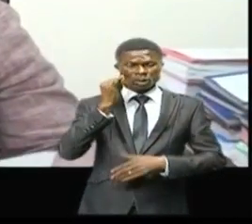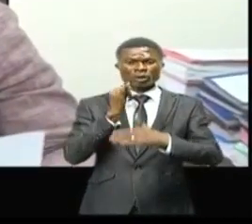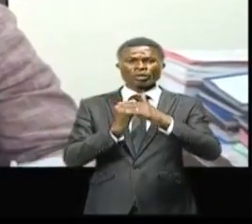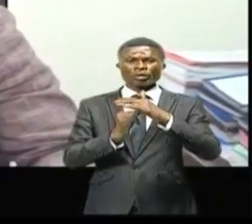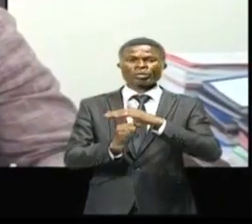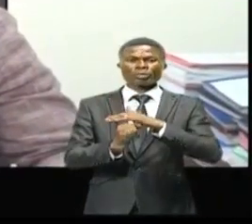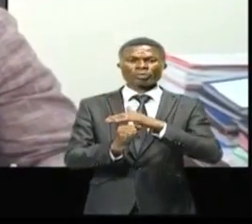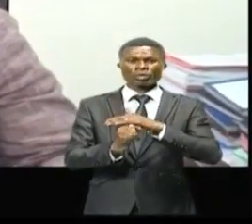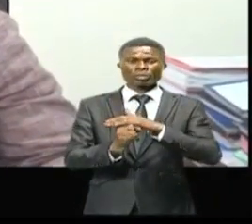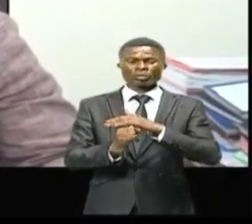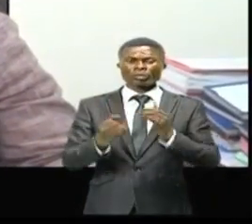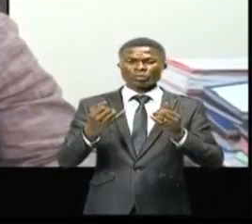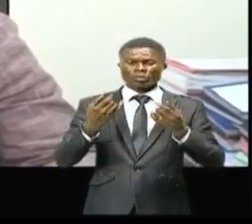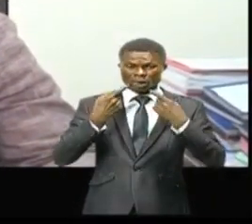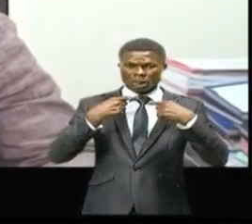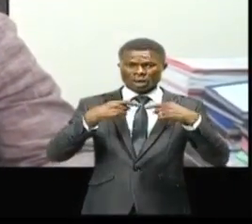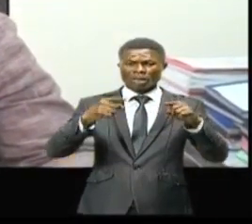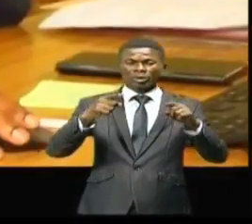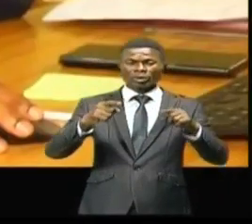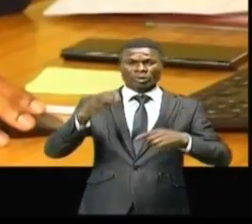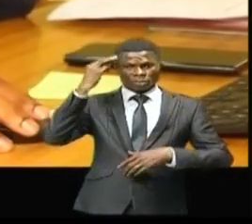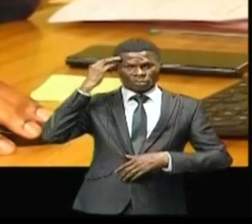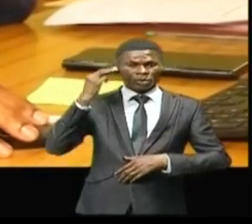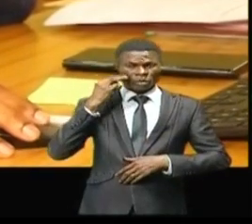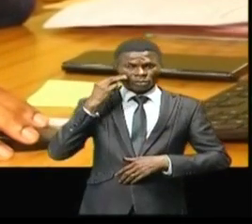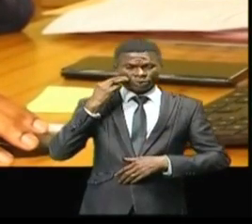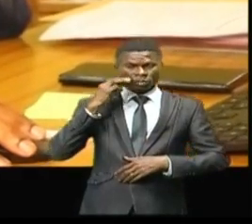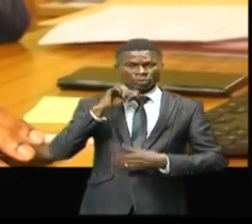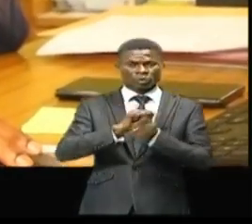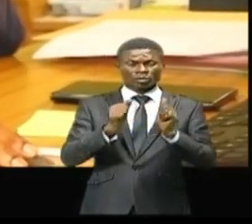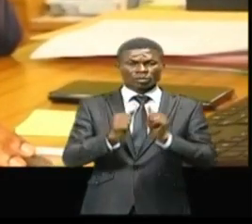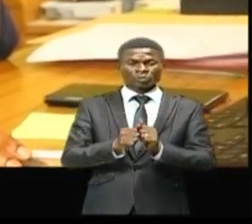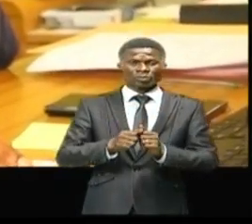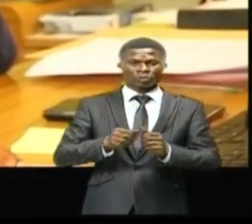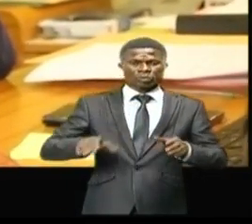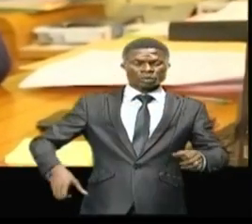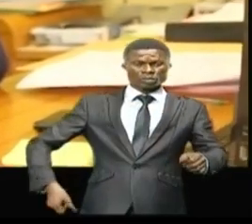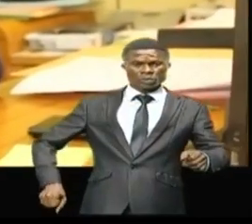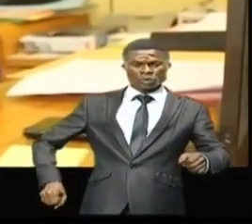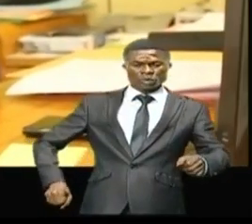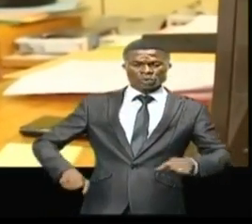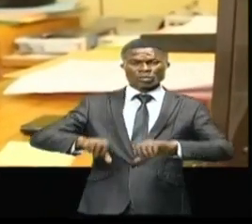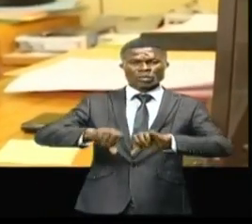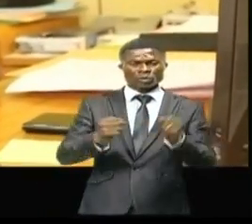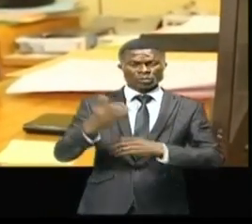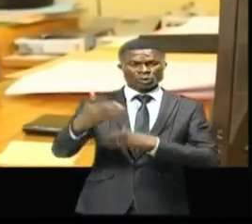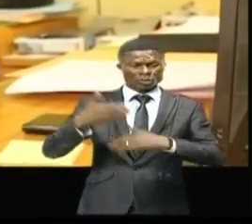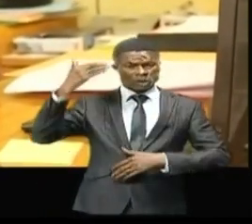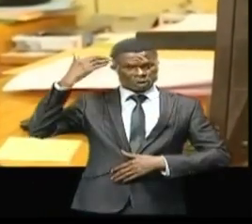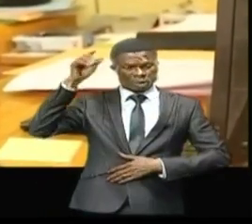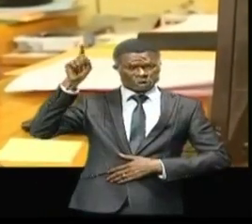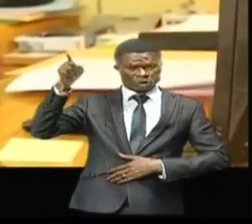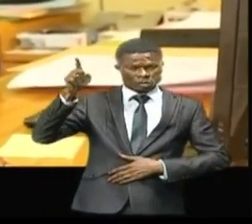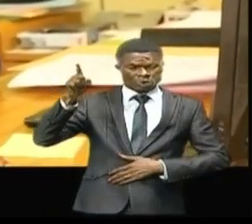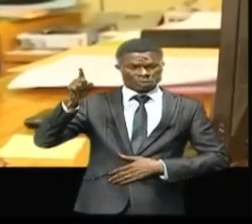l'Intérieur a informé les conseils du chavironnement d'une baleinière près des mandats